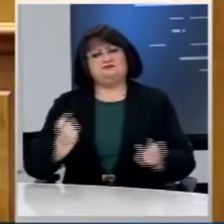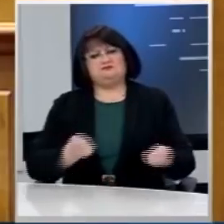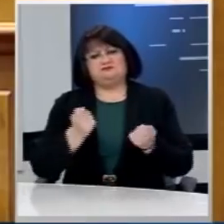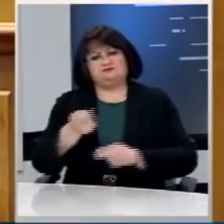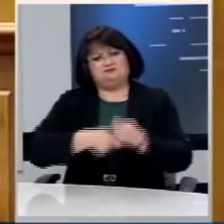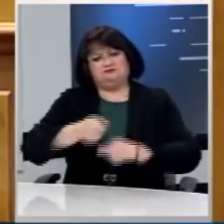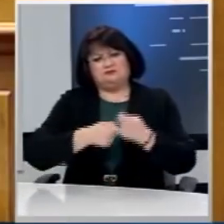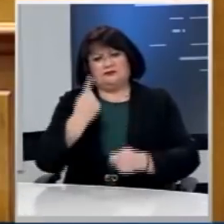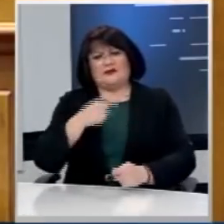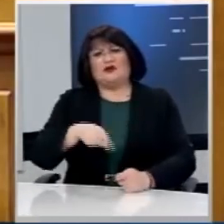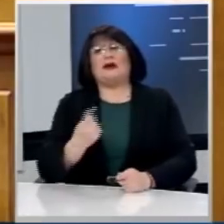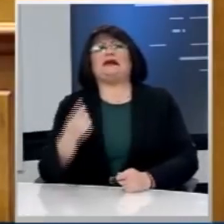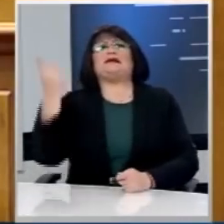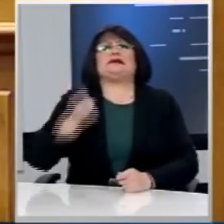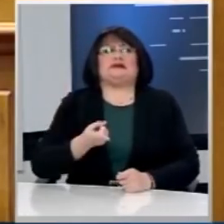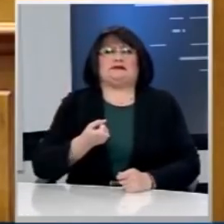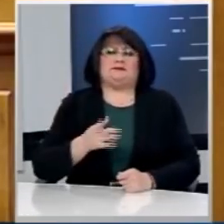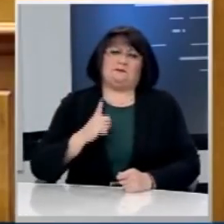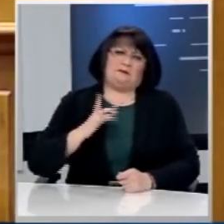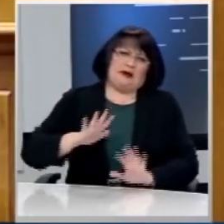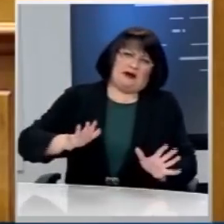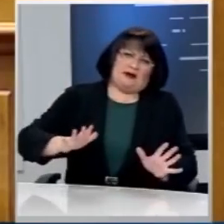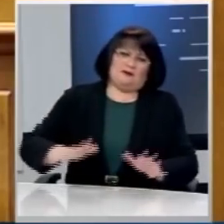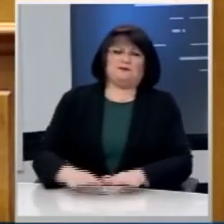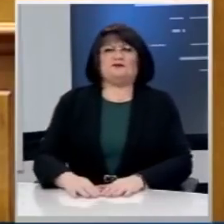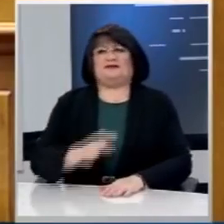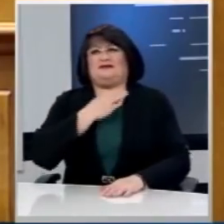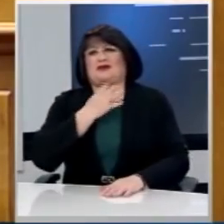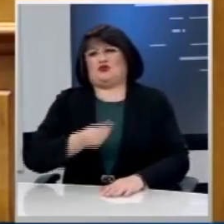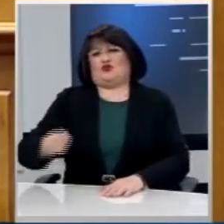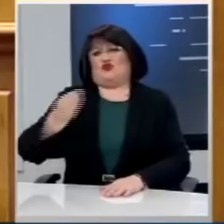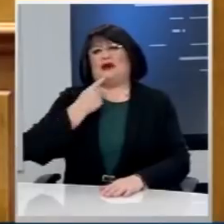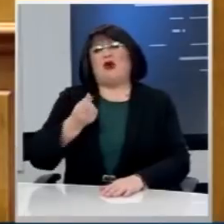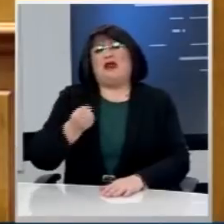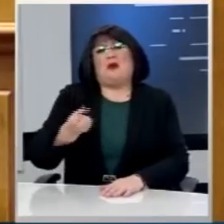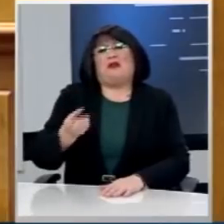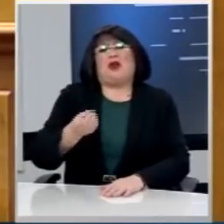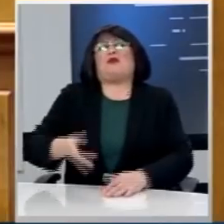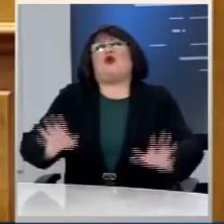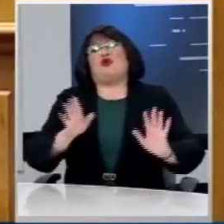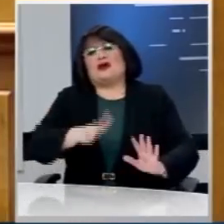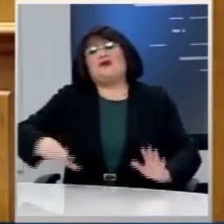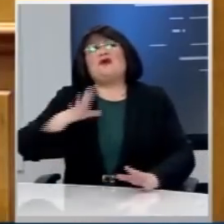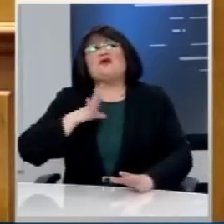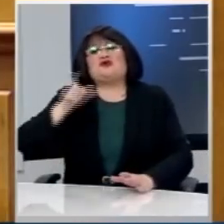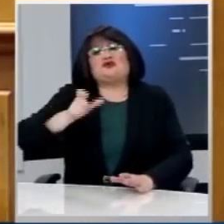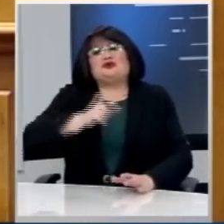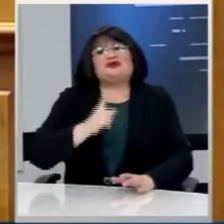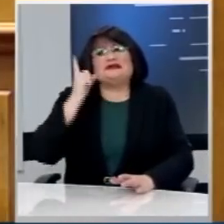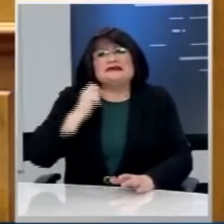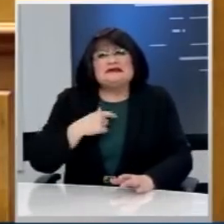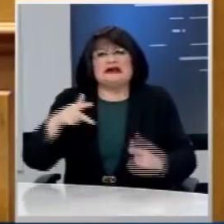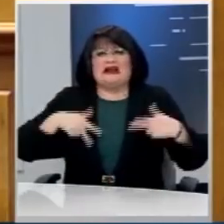κατανάλωσης 1,1%. Δεν χρειάζεται να αναφέρουμε περισσότερους αριθμούς. Ο κόσμος ξέρει πως